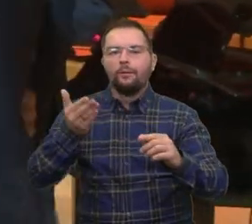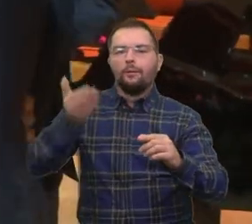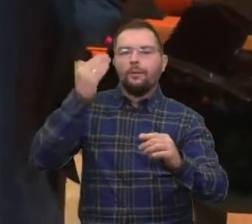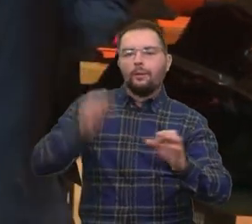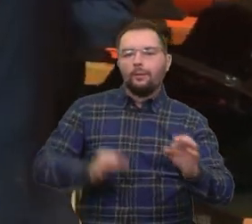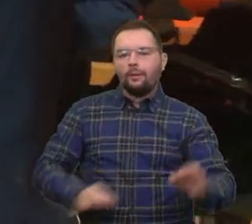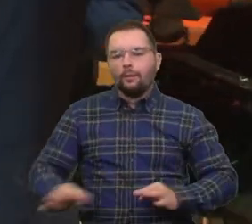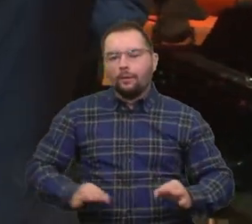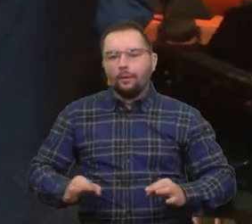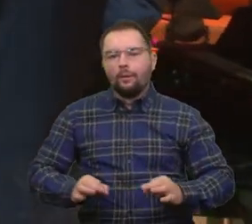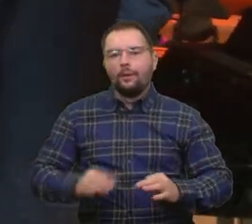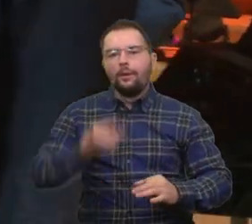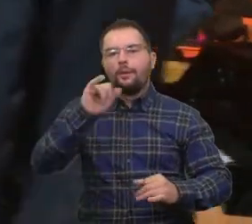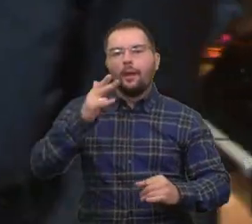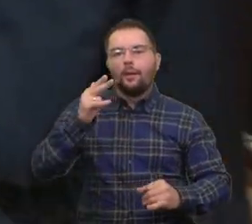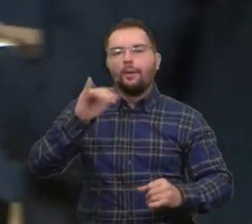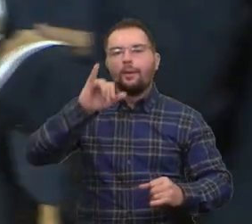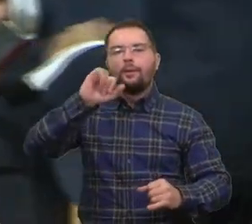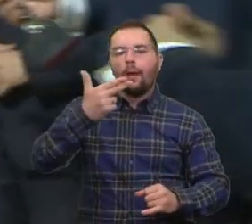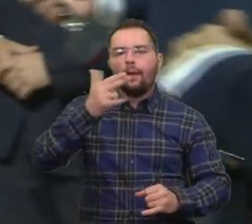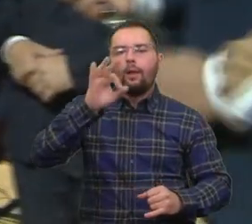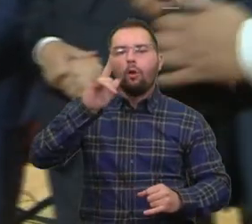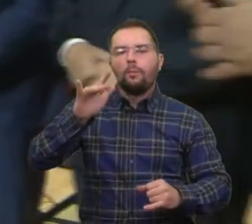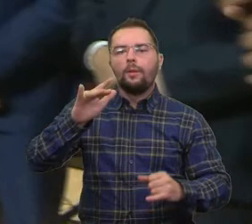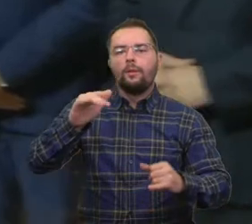przypomnijmy to sobie. Marszałek Jan Olbrycht, kadencja